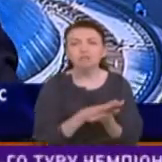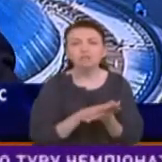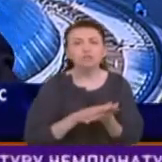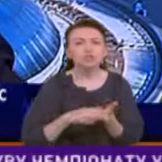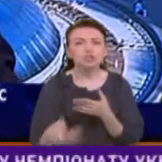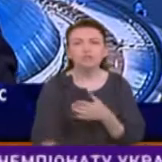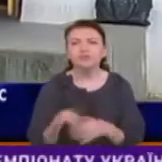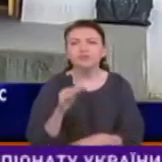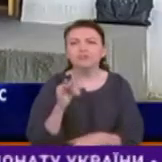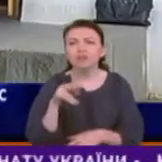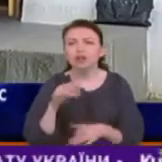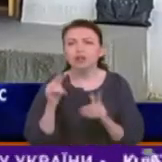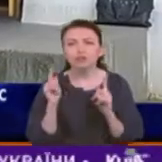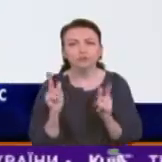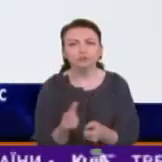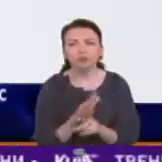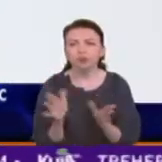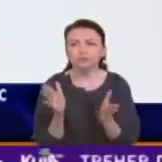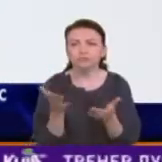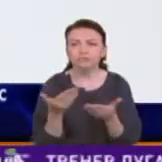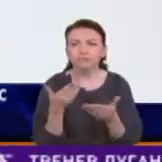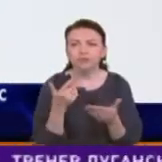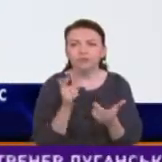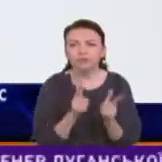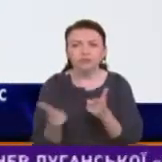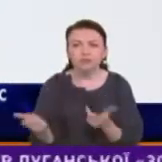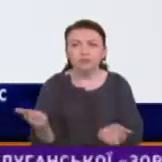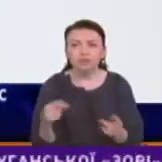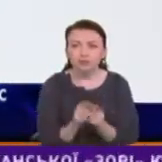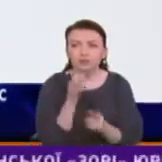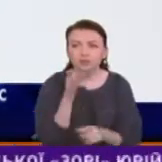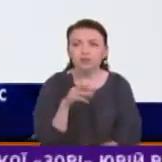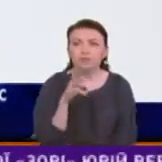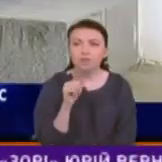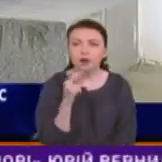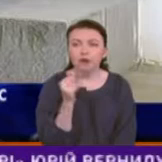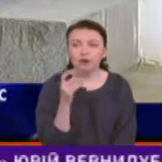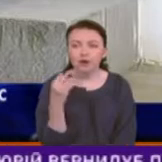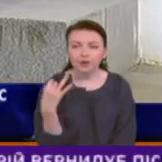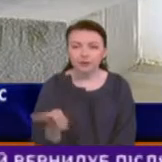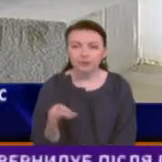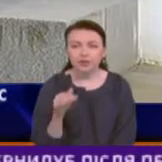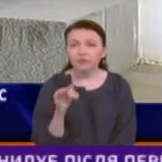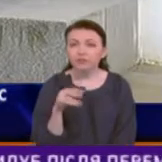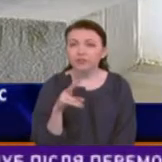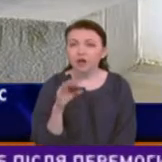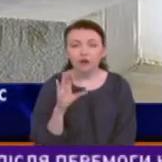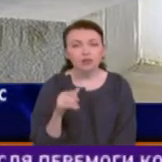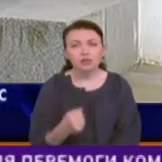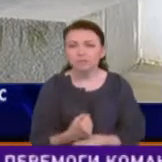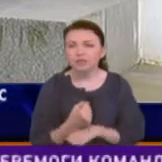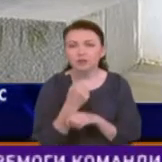досягли згоди під час Священного Синоду. Так сказав Макарій, да? За словами предстоятеля, Філарет не підтримав